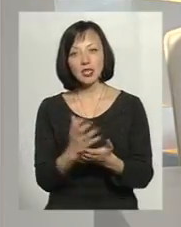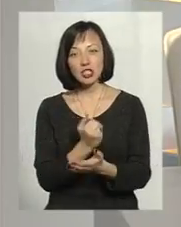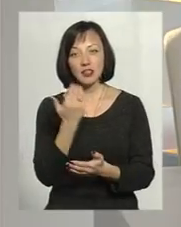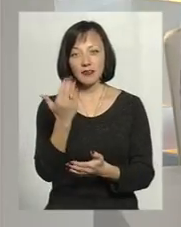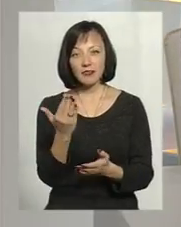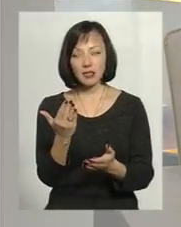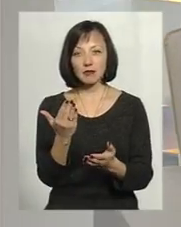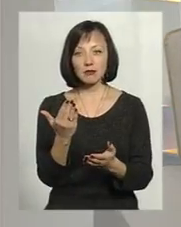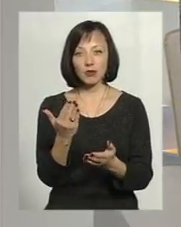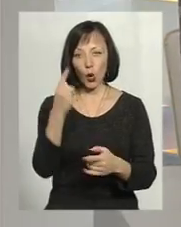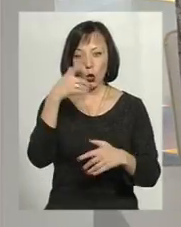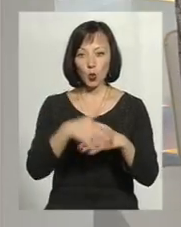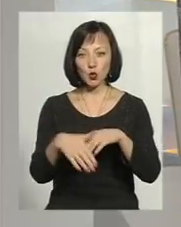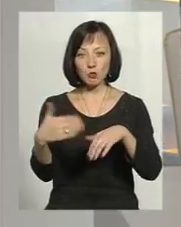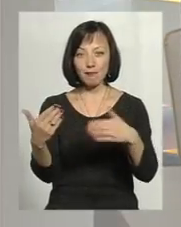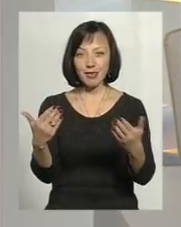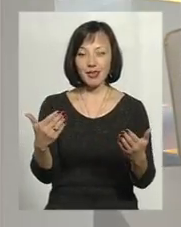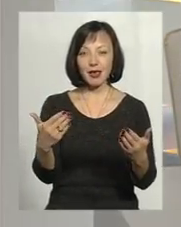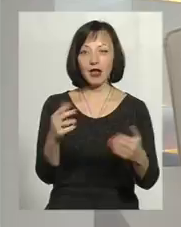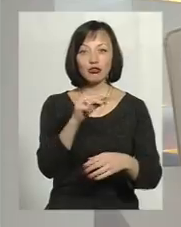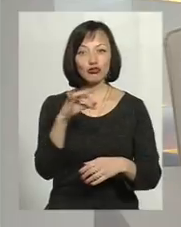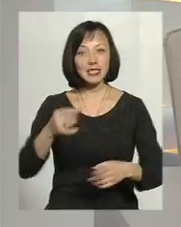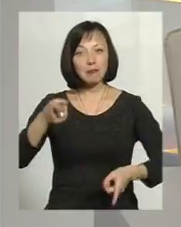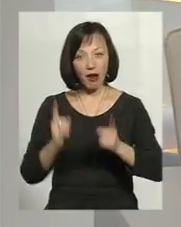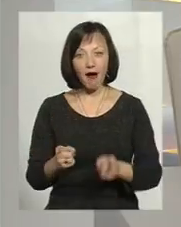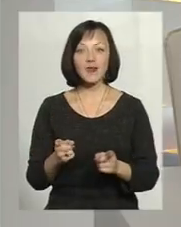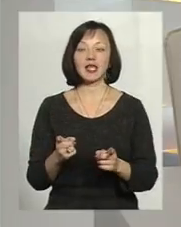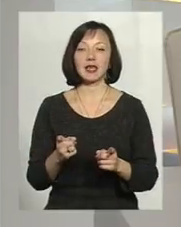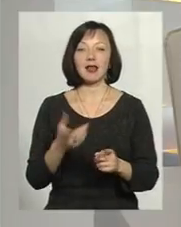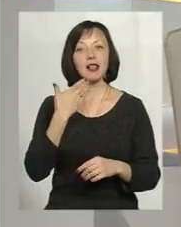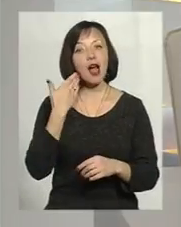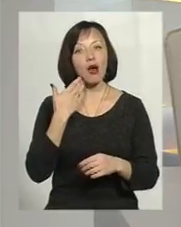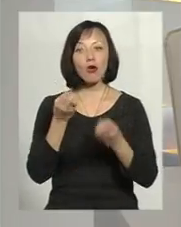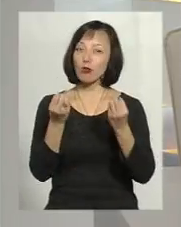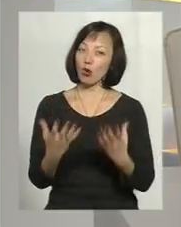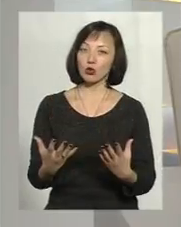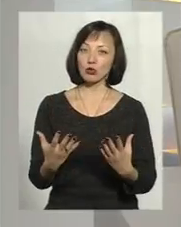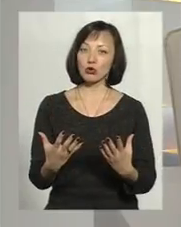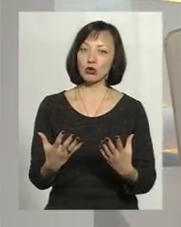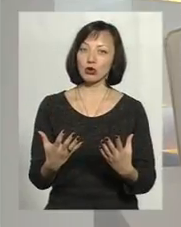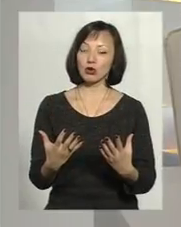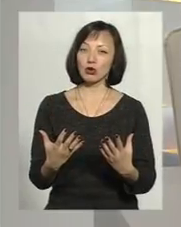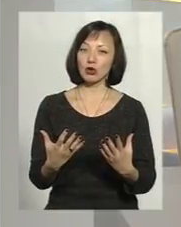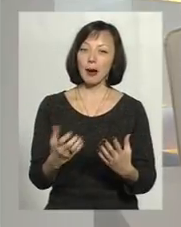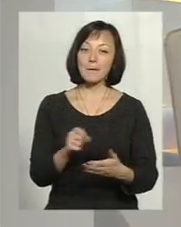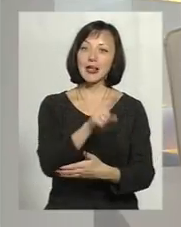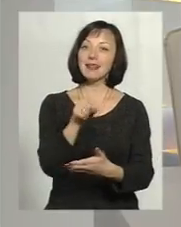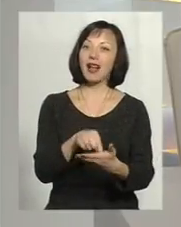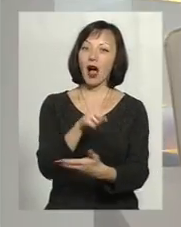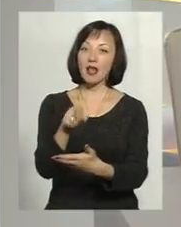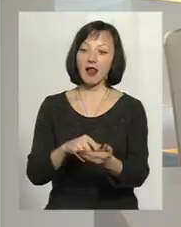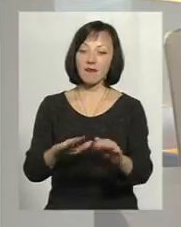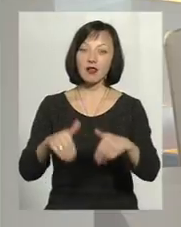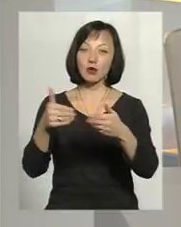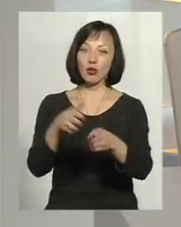оту розуміння, і чи справді легко і просто ті питання, які